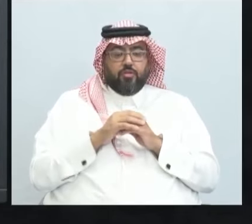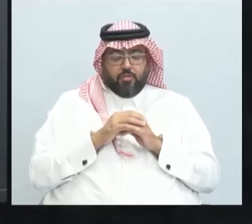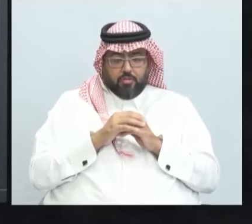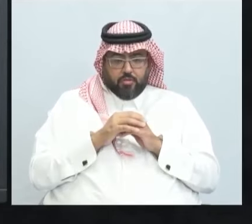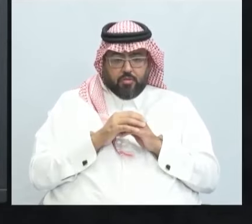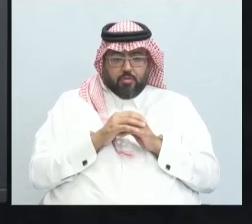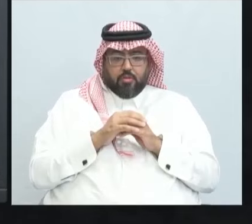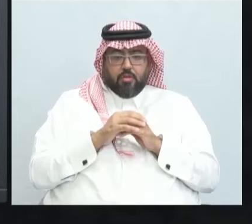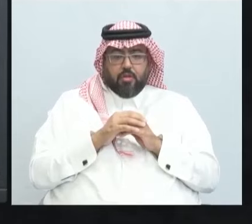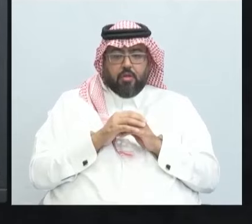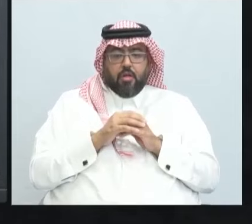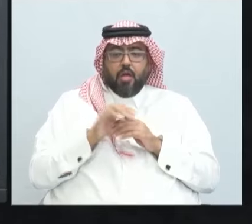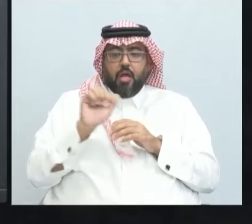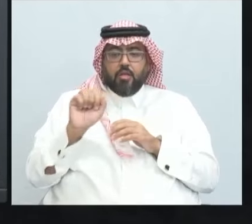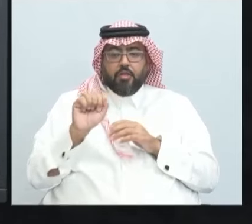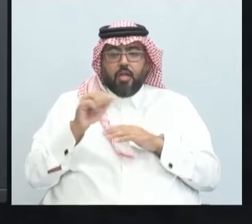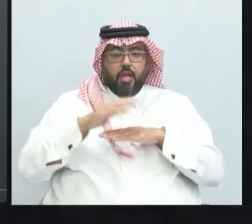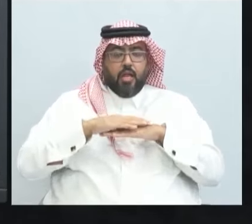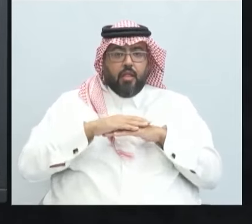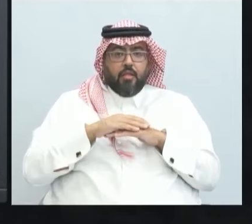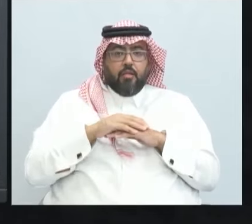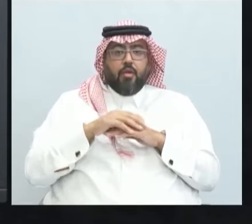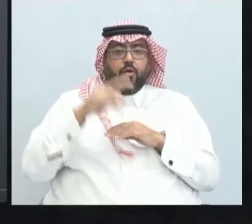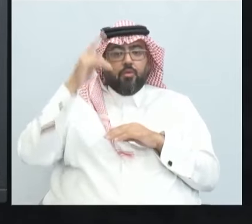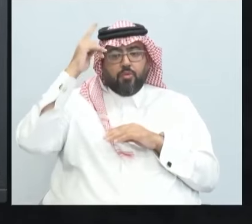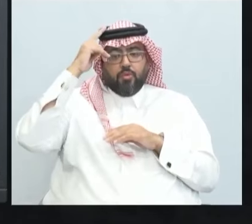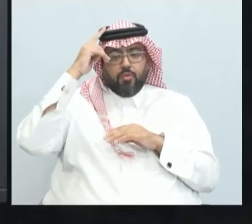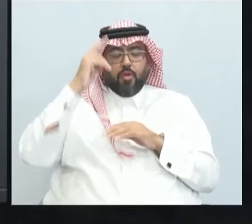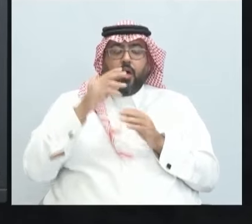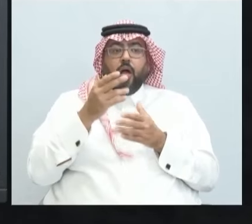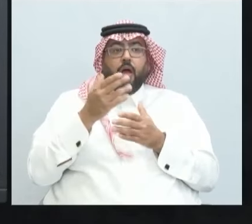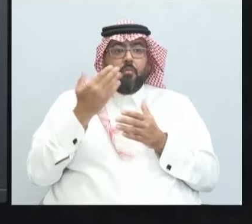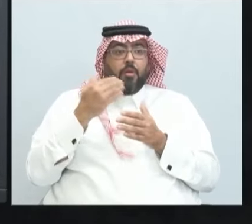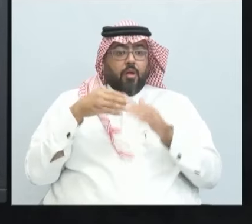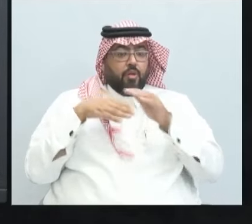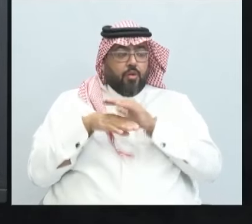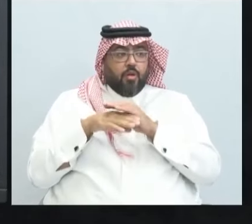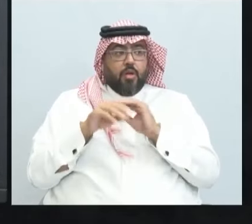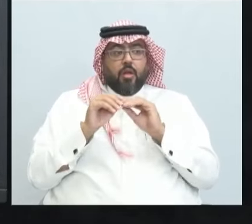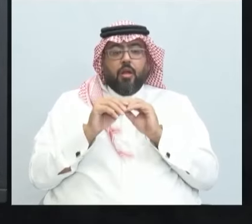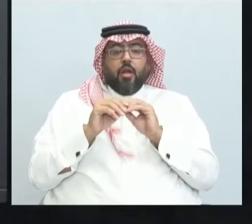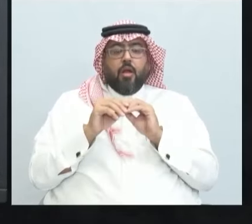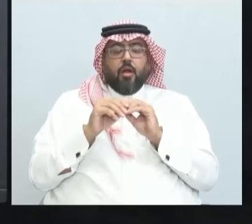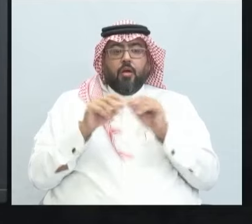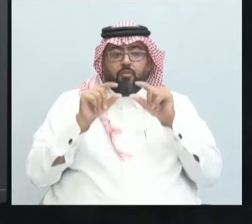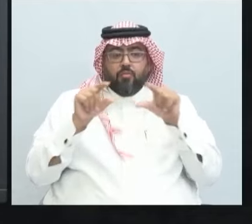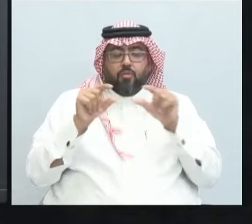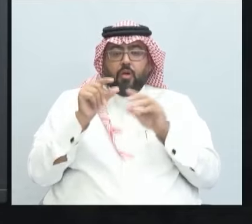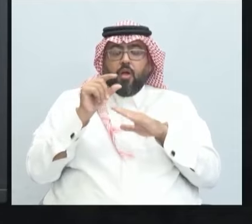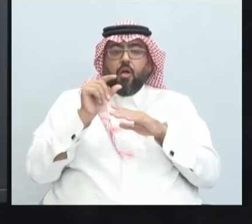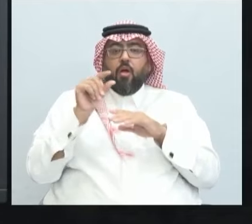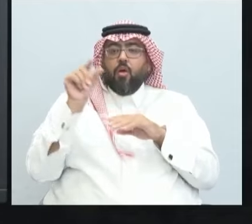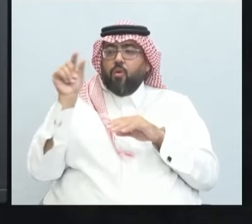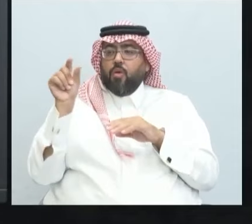الادب او قسم خاص بالادب السعودي قبل ان نبدا هنا تحدث فيه عن مقدمه الوحده عن الادب